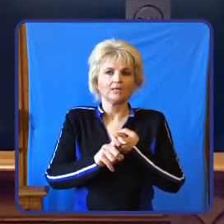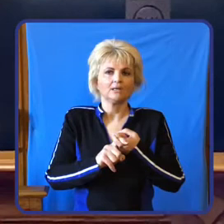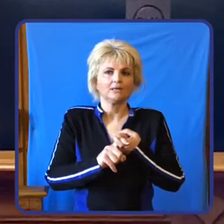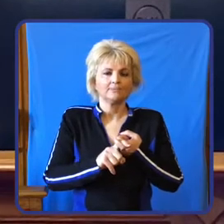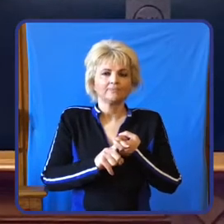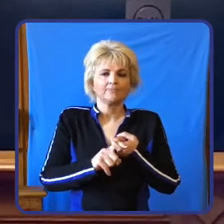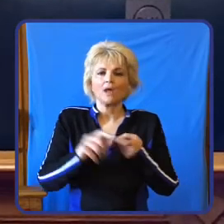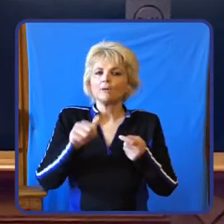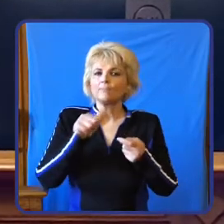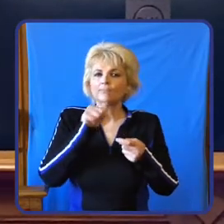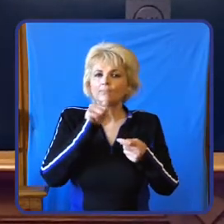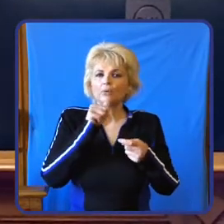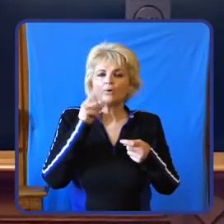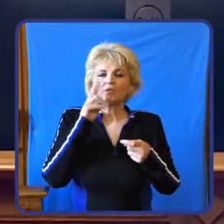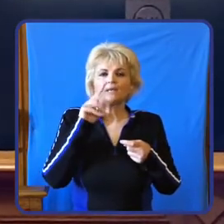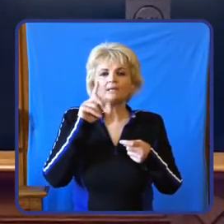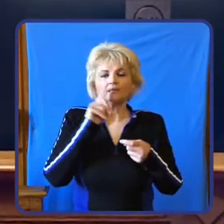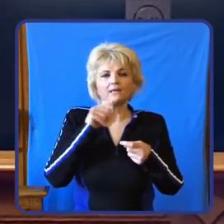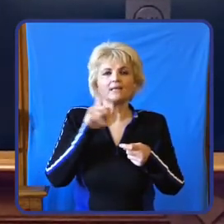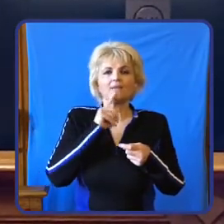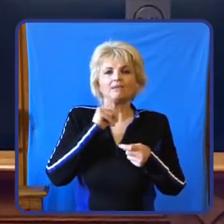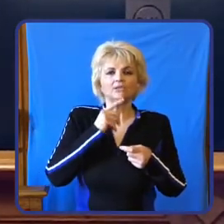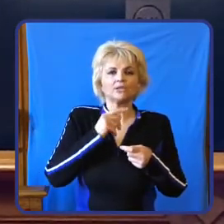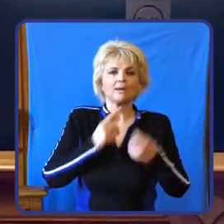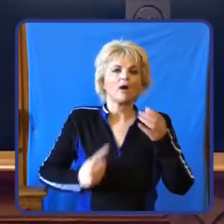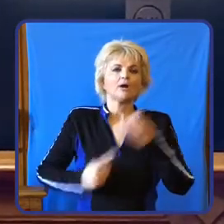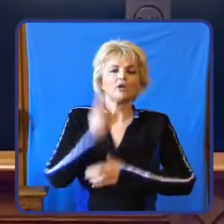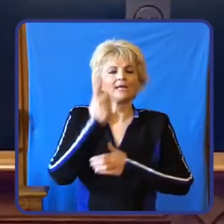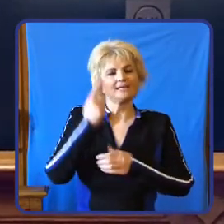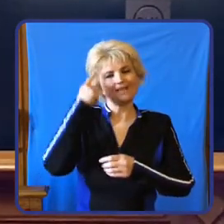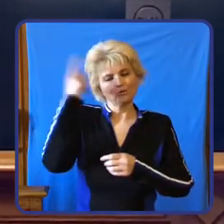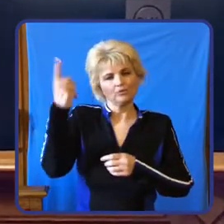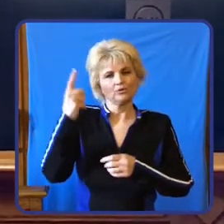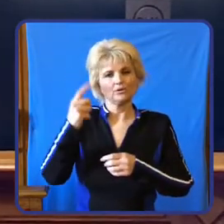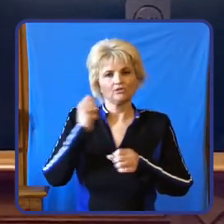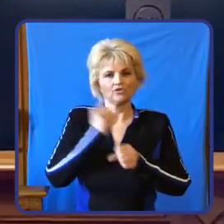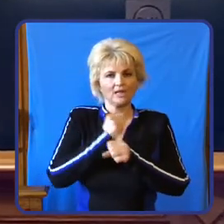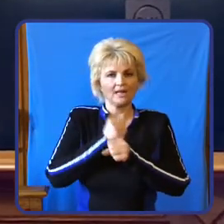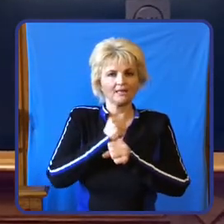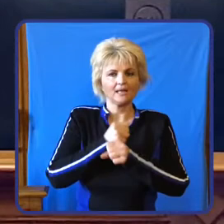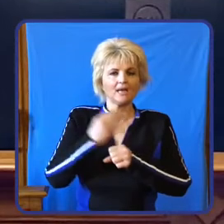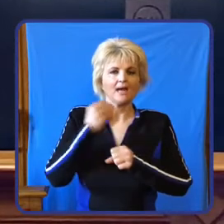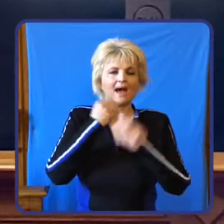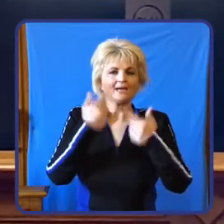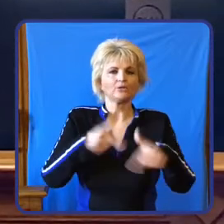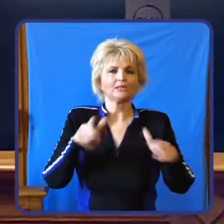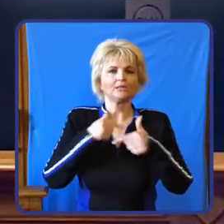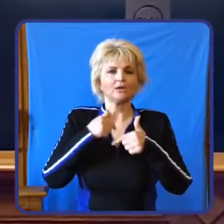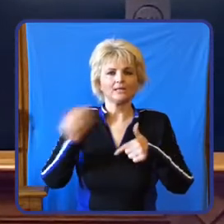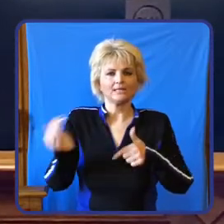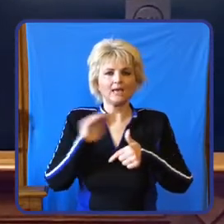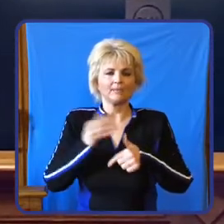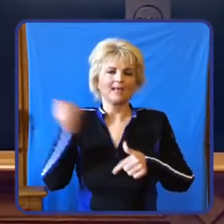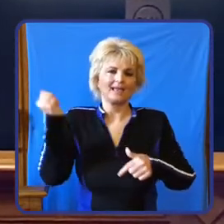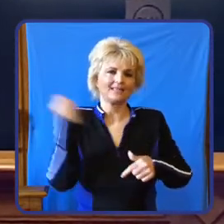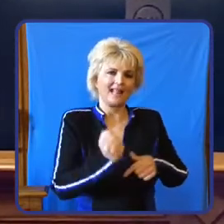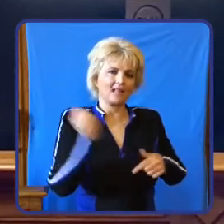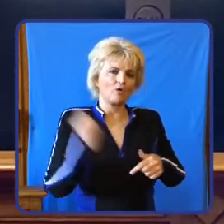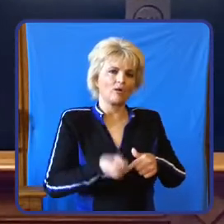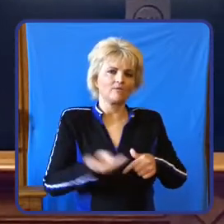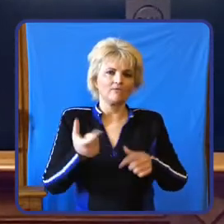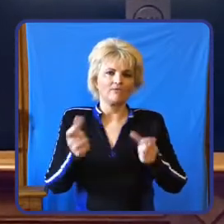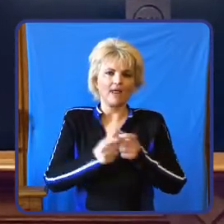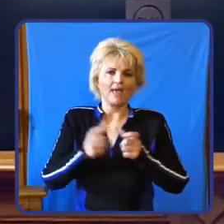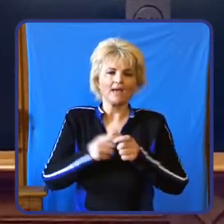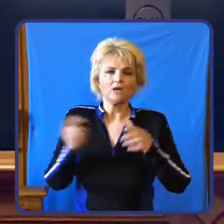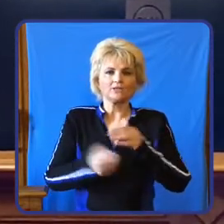hogy Putyin kevesebb rakétát tudjon gyártani, amivel ártatlan gyermekeket, iskolából hazafelé tartó ukrán gyermekeket gyilkol. A szankciók